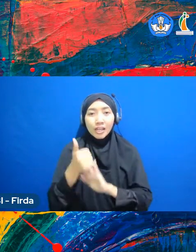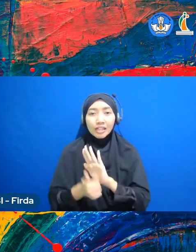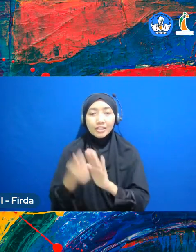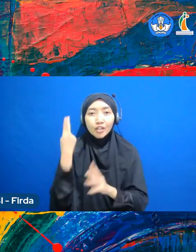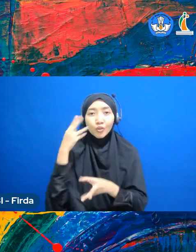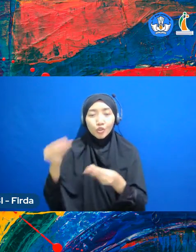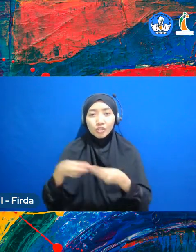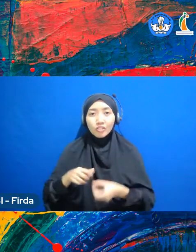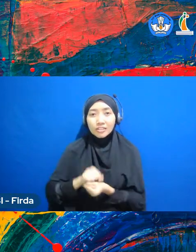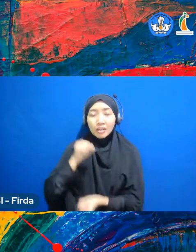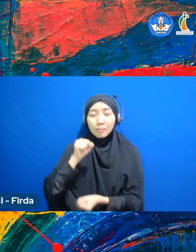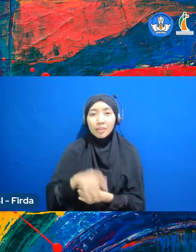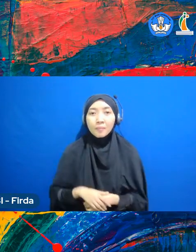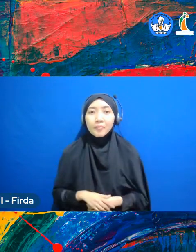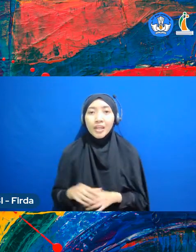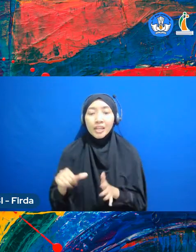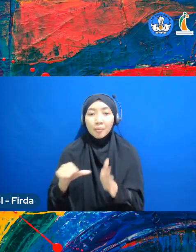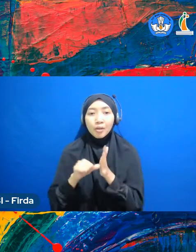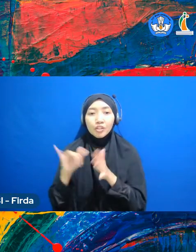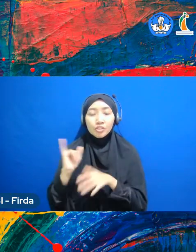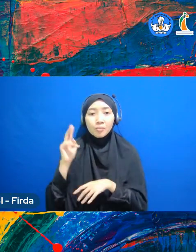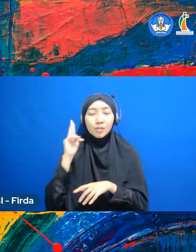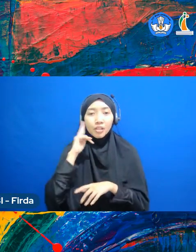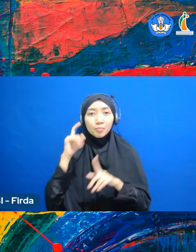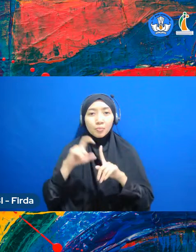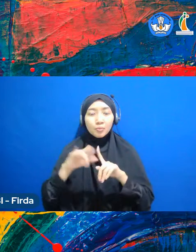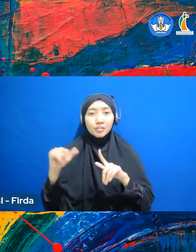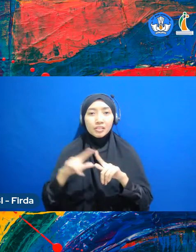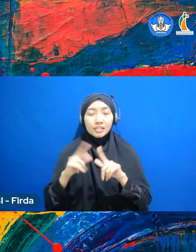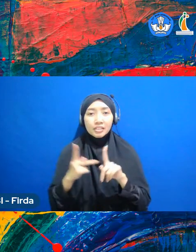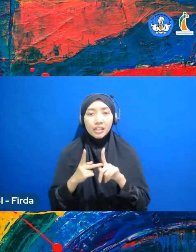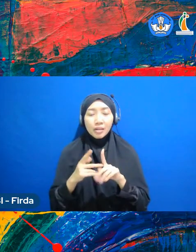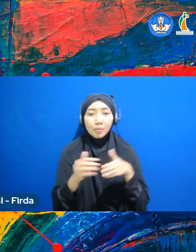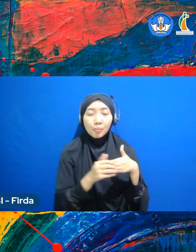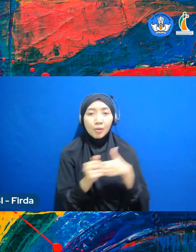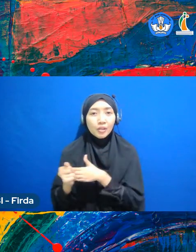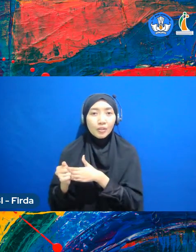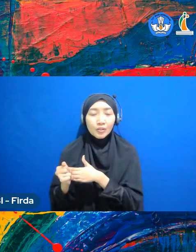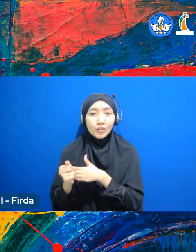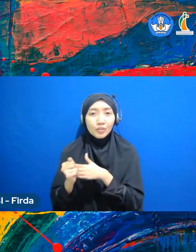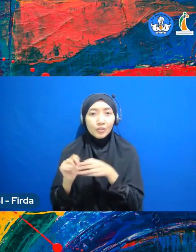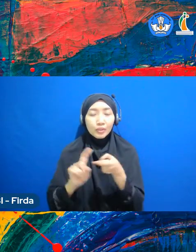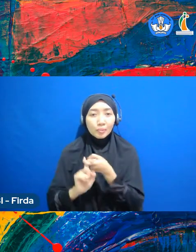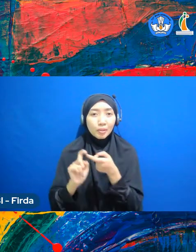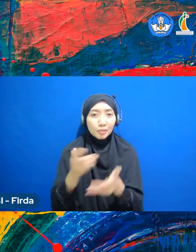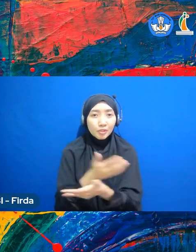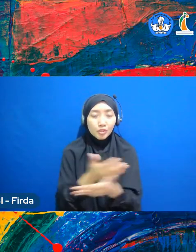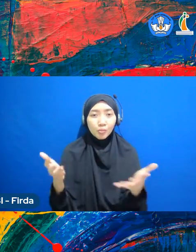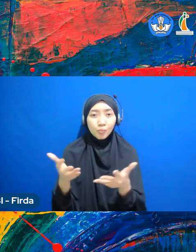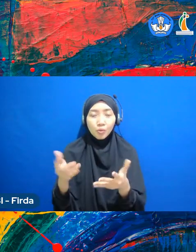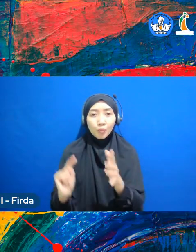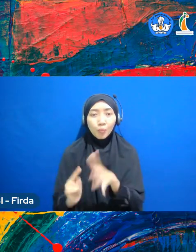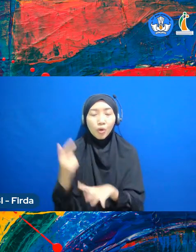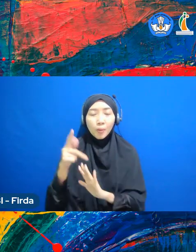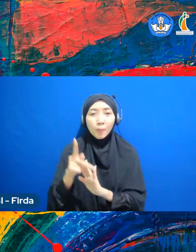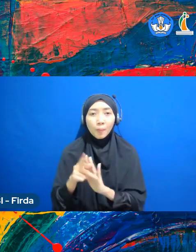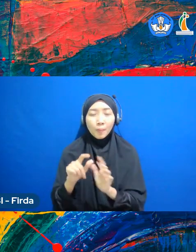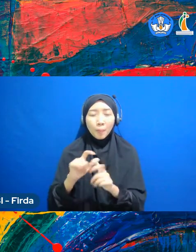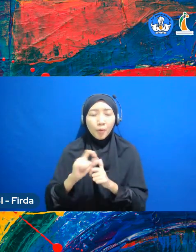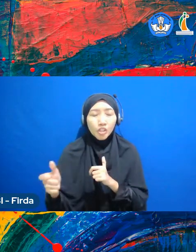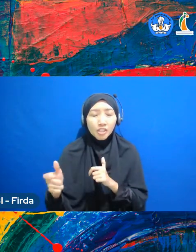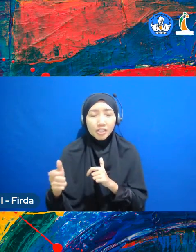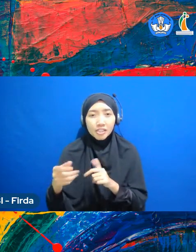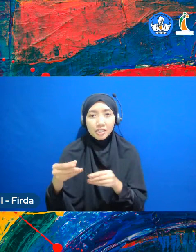sertifikat. Saya akan dibantu oleh Ibu Diah Rani yang akan memandu sahabat, Classmate dan Insan Edukasi memulai proses perolehan